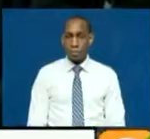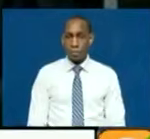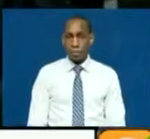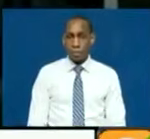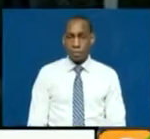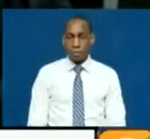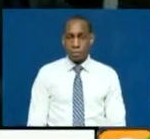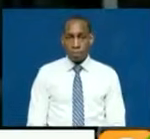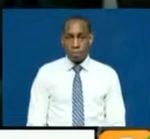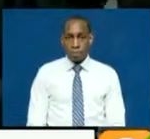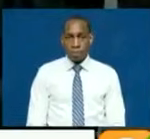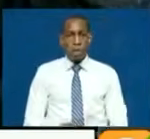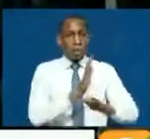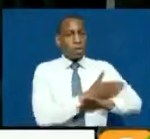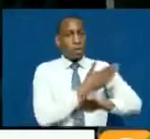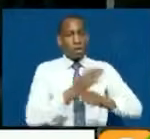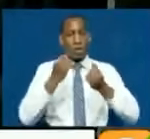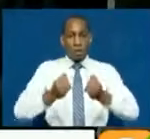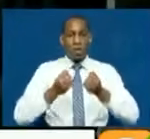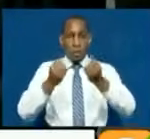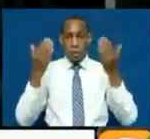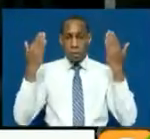For the union makes us